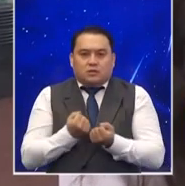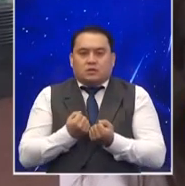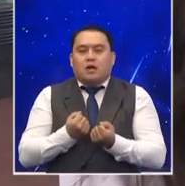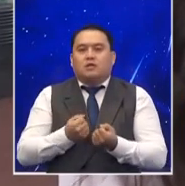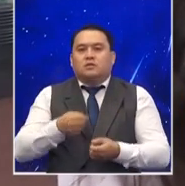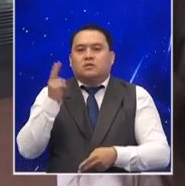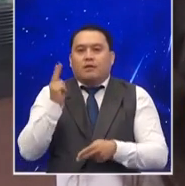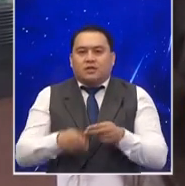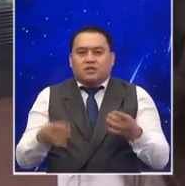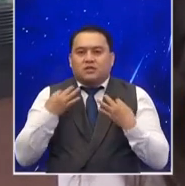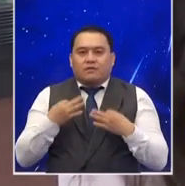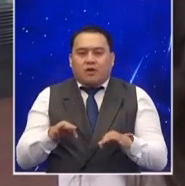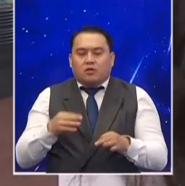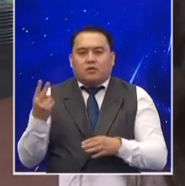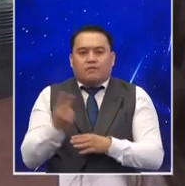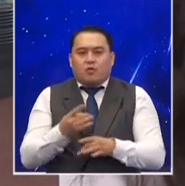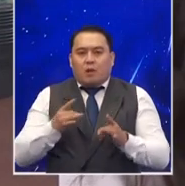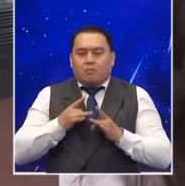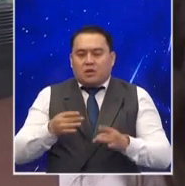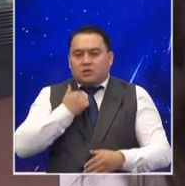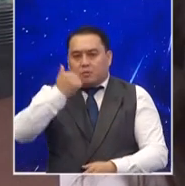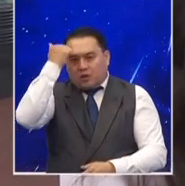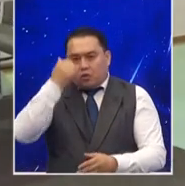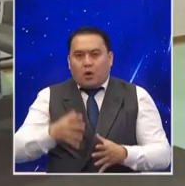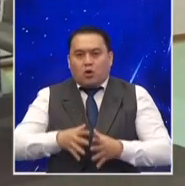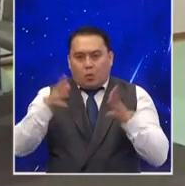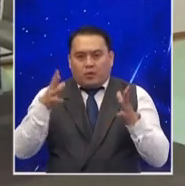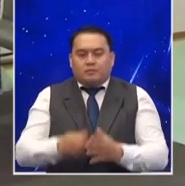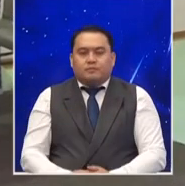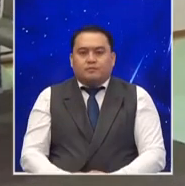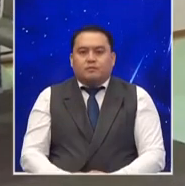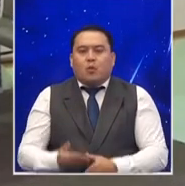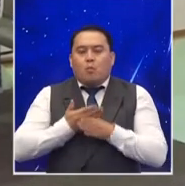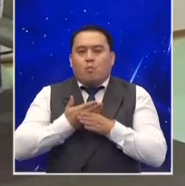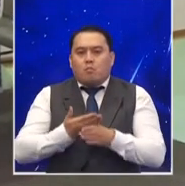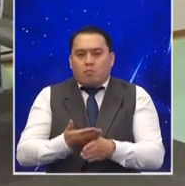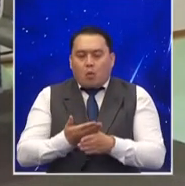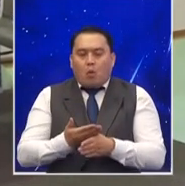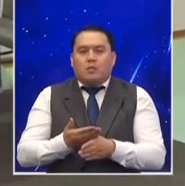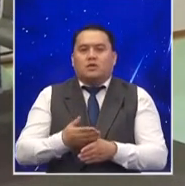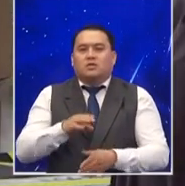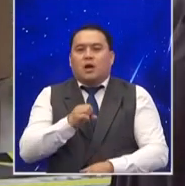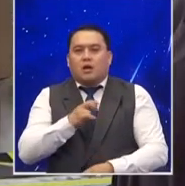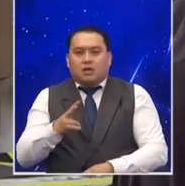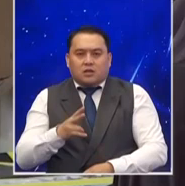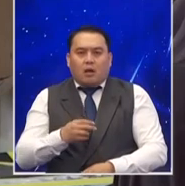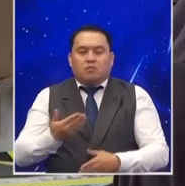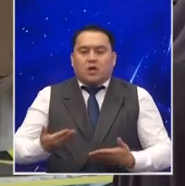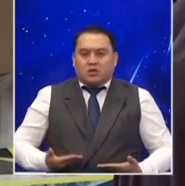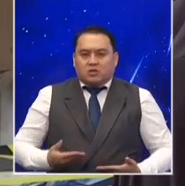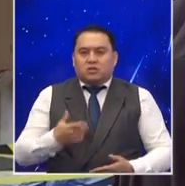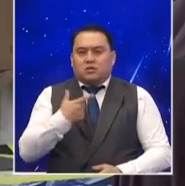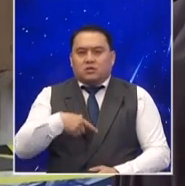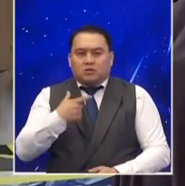Праздник независимости стал для меня вдвое радостнее. Спасибо огромное. Помощь получили также школа и больница села Шаран, где проживает сам